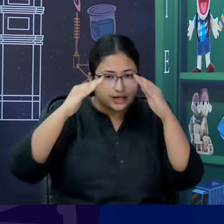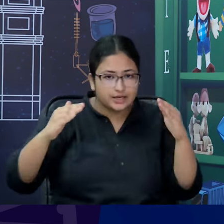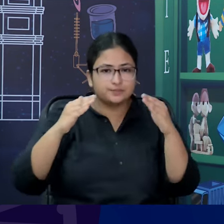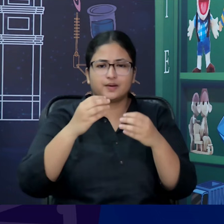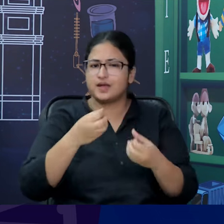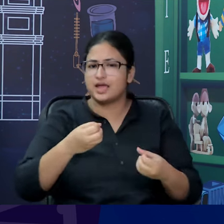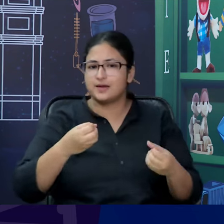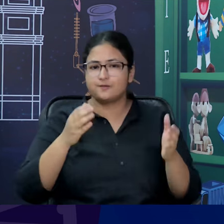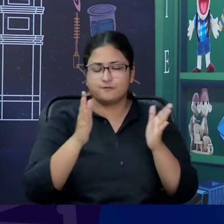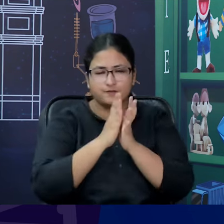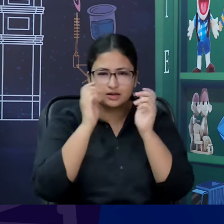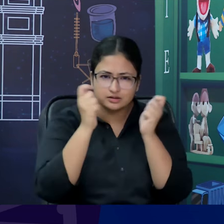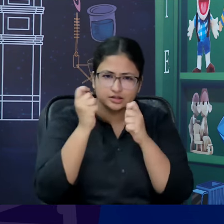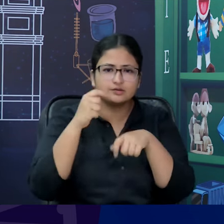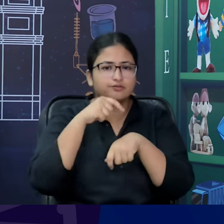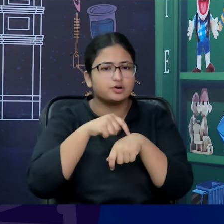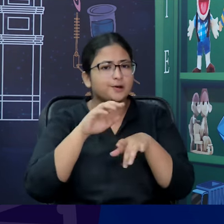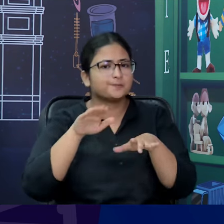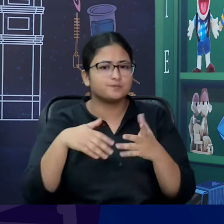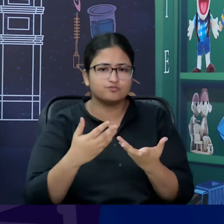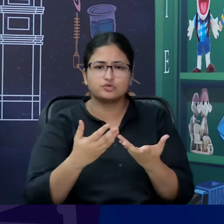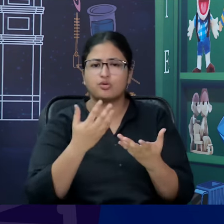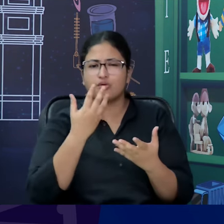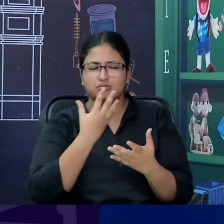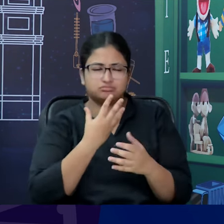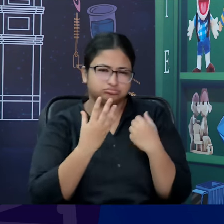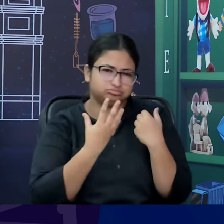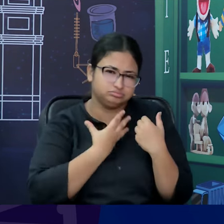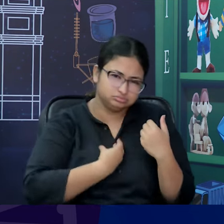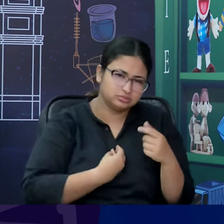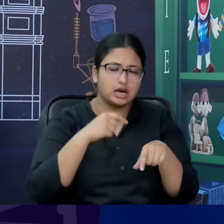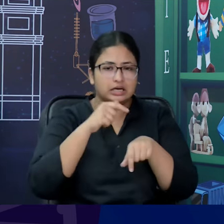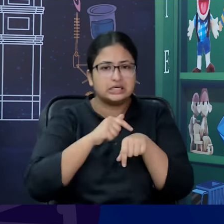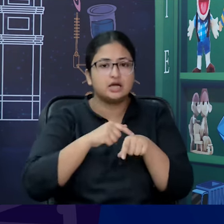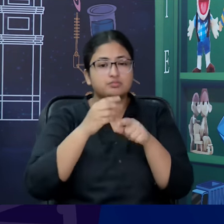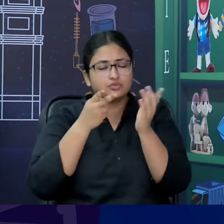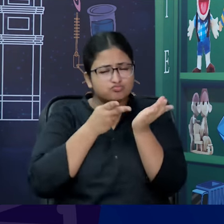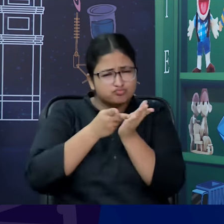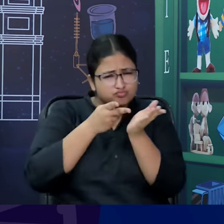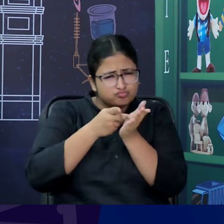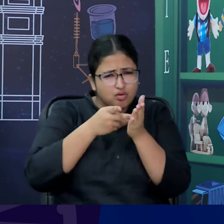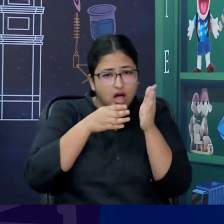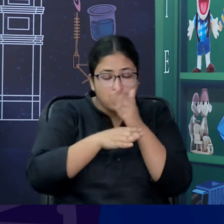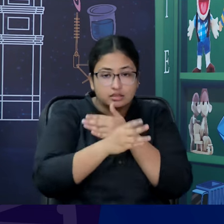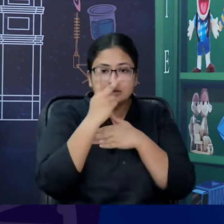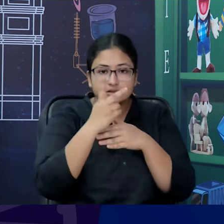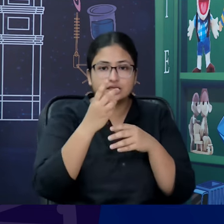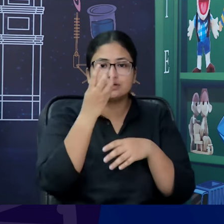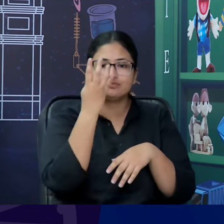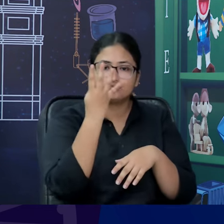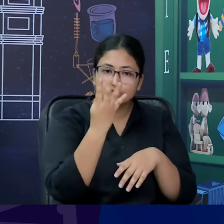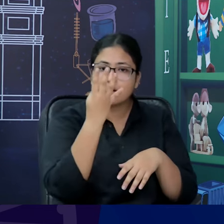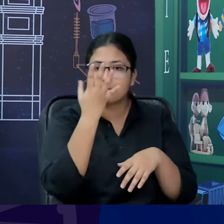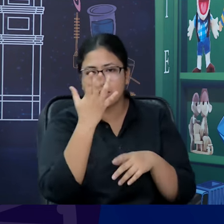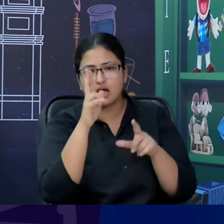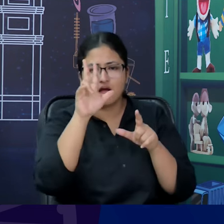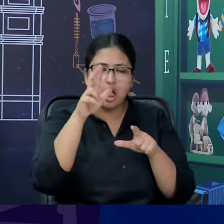खुशी दुख के समारोह होते हैं गांव में जाकर सुने जब चार महिलाएं आठ महिला एक साथ